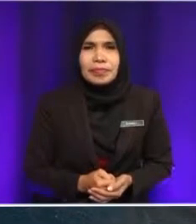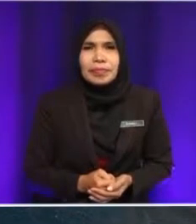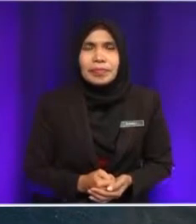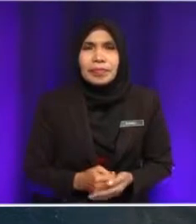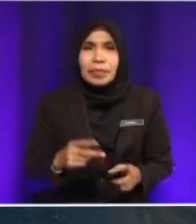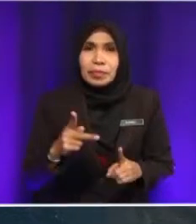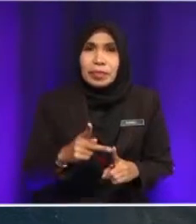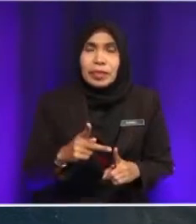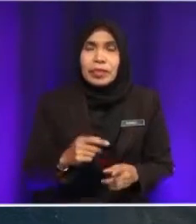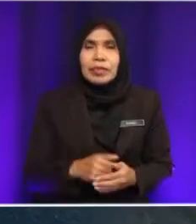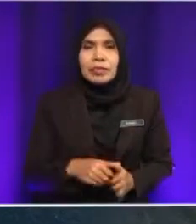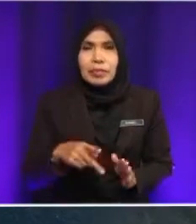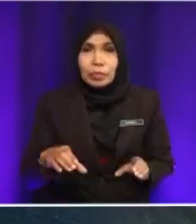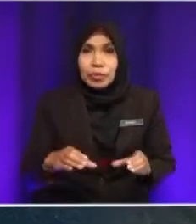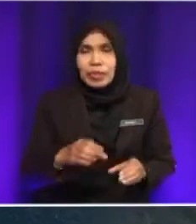akhirnya